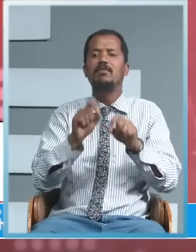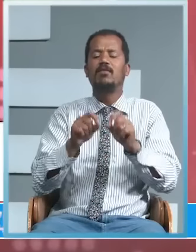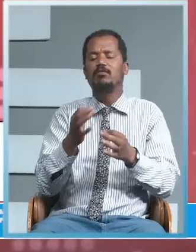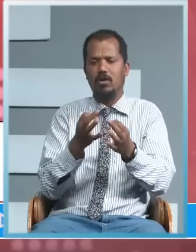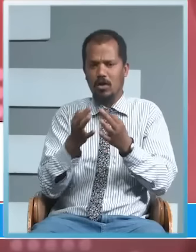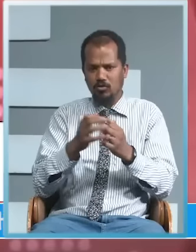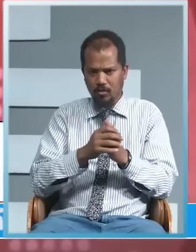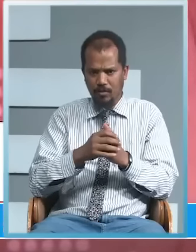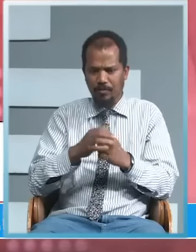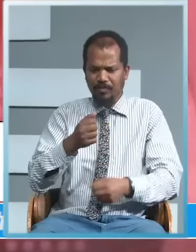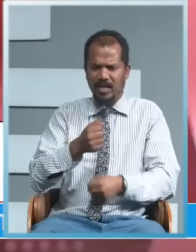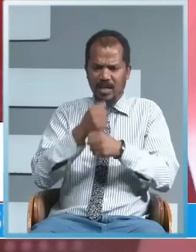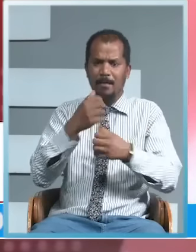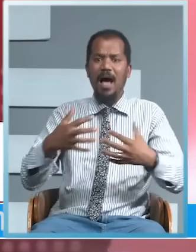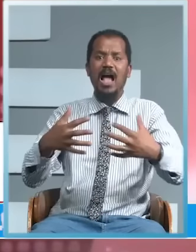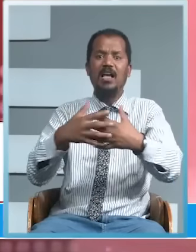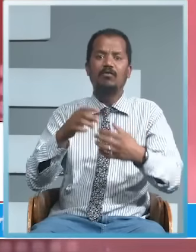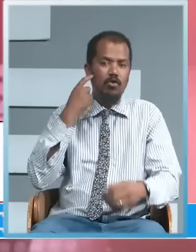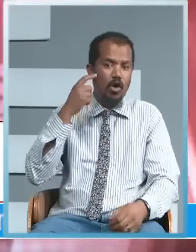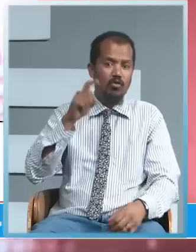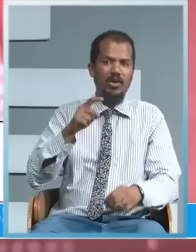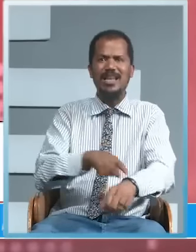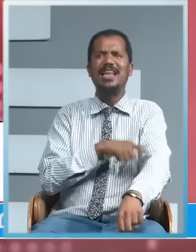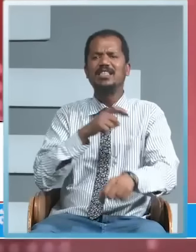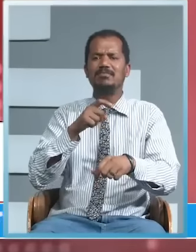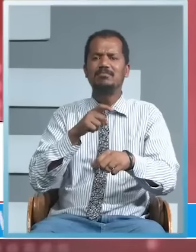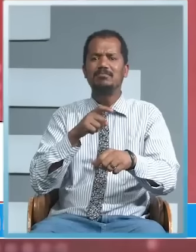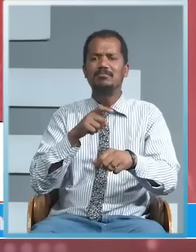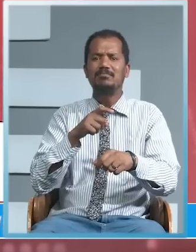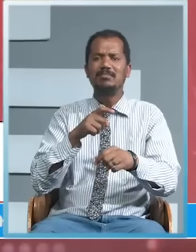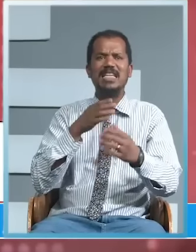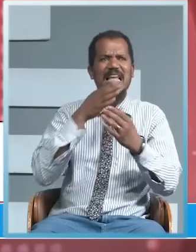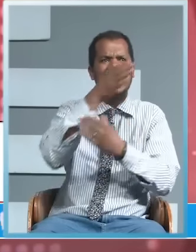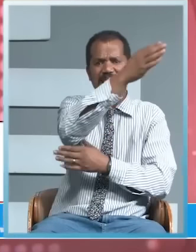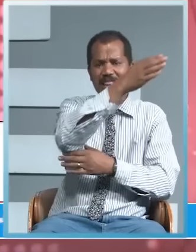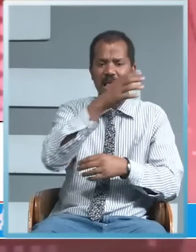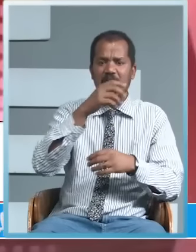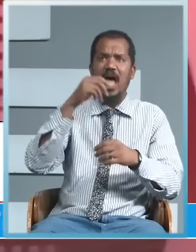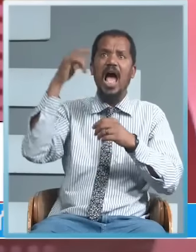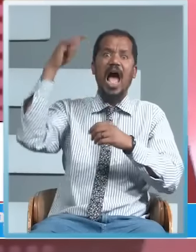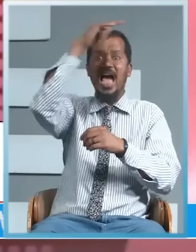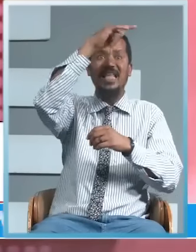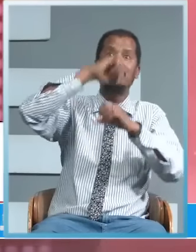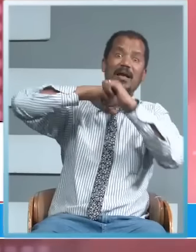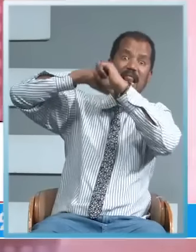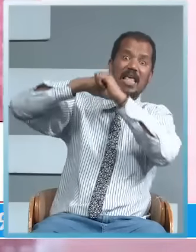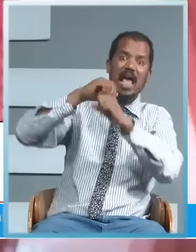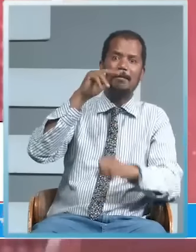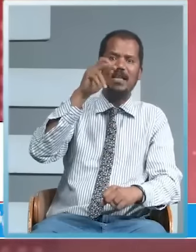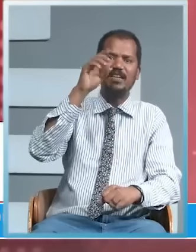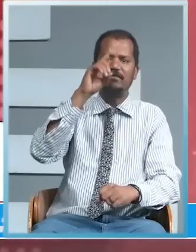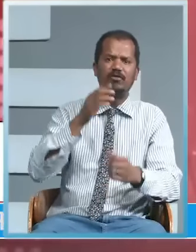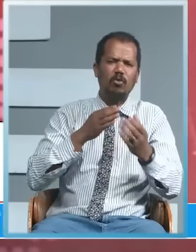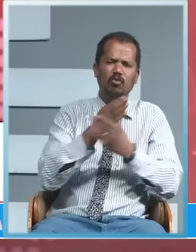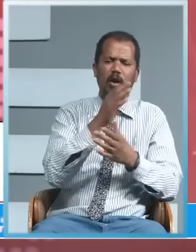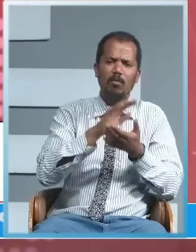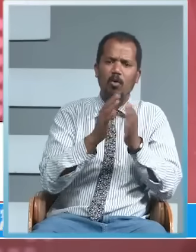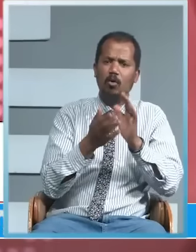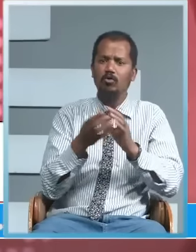እንደሚፈራረሙም ተገልጿል። የድጋፍ ማዕቀፉ ለዩክሬን የረጅም ርቀት ሚሳኤሎች፣ የአየር መከላከያና የመድፍ ተኳሾችን ያካተተ